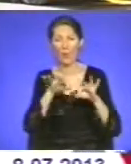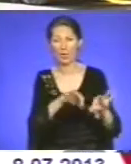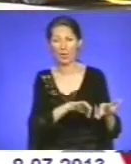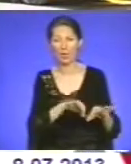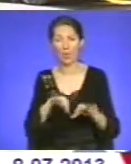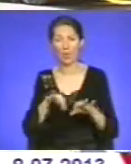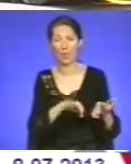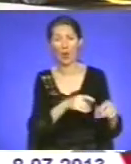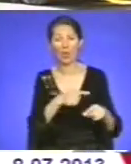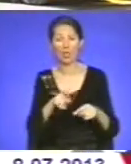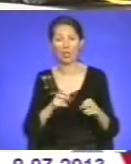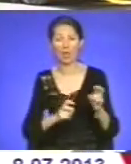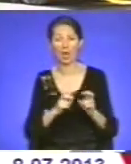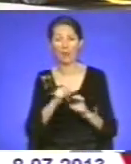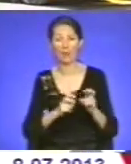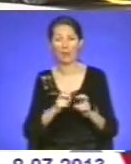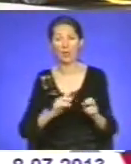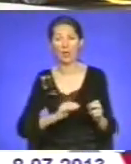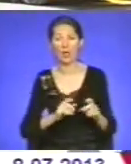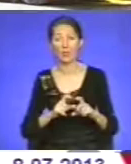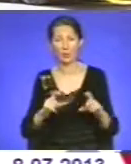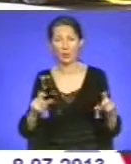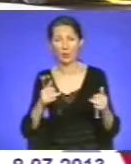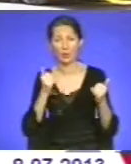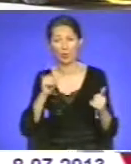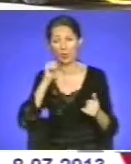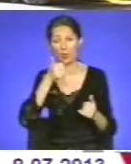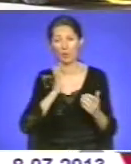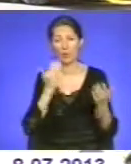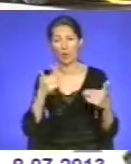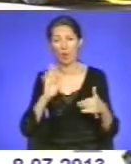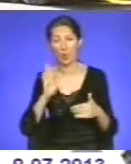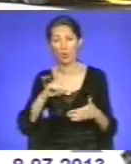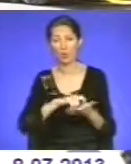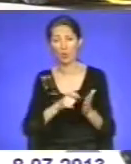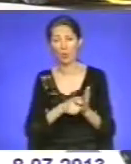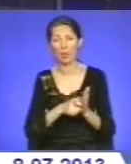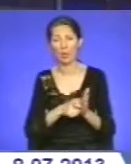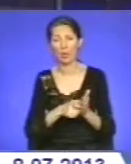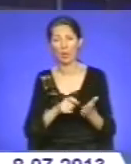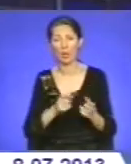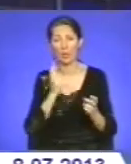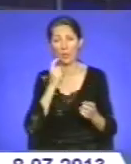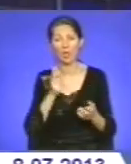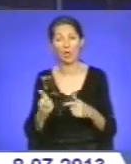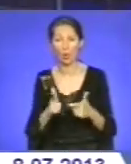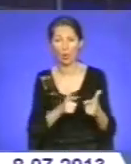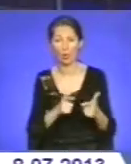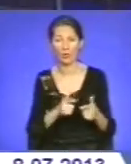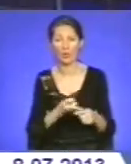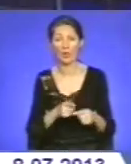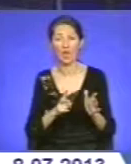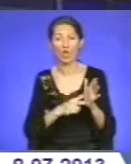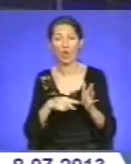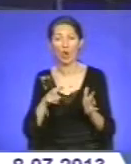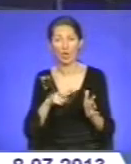інше комунальне підприємство, то сьогодні, на завтра вже буде стомат-кабінет готовий. 7 липня